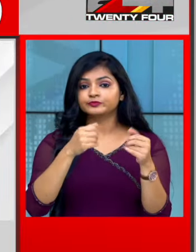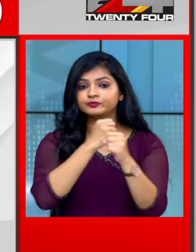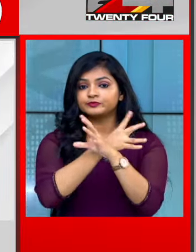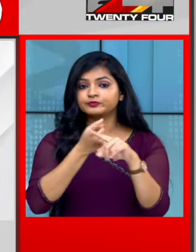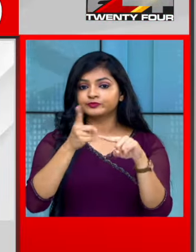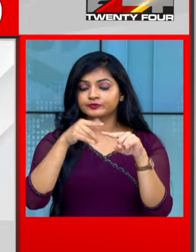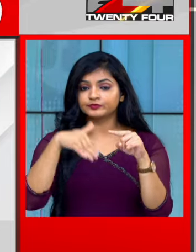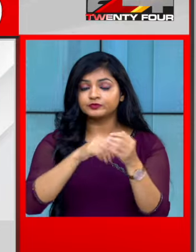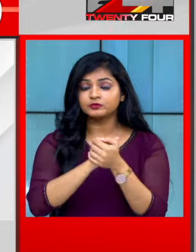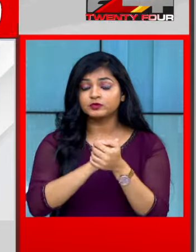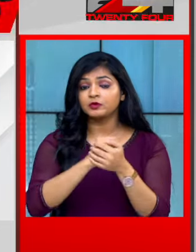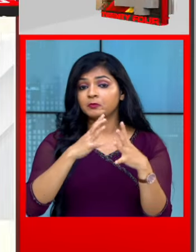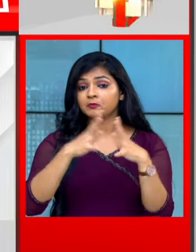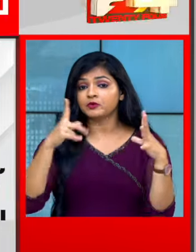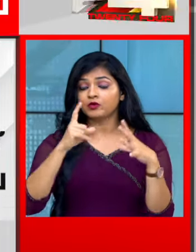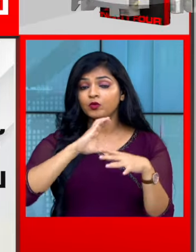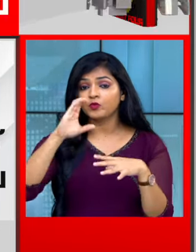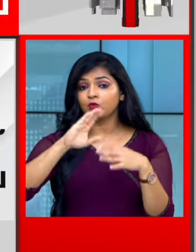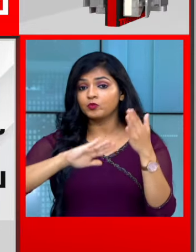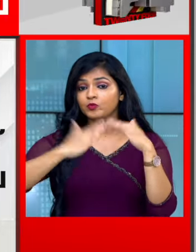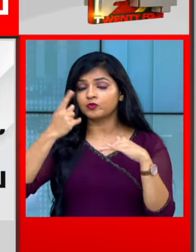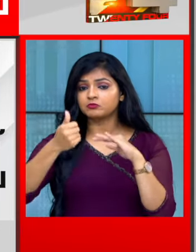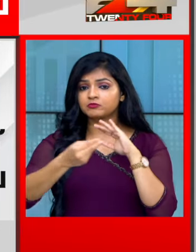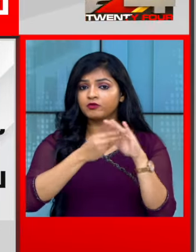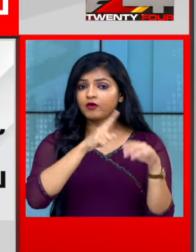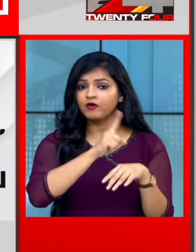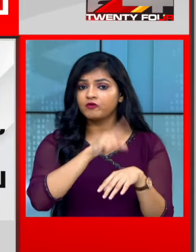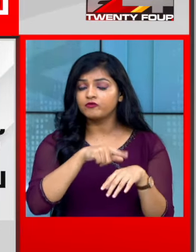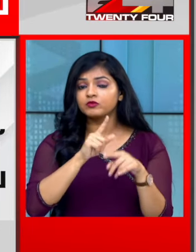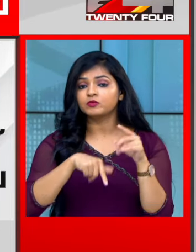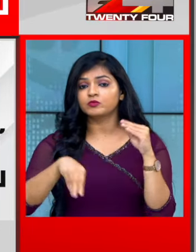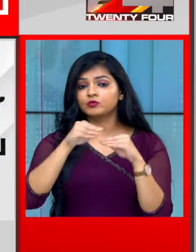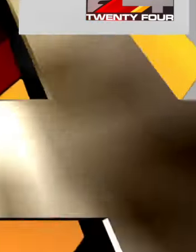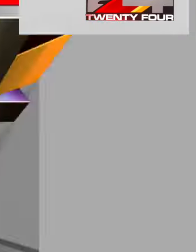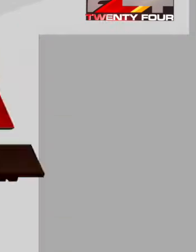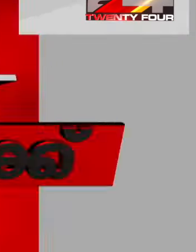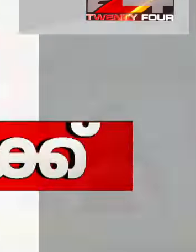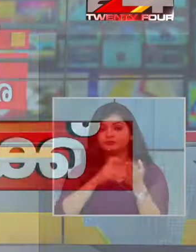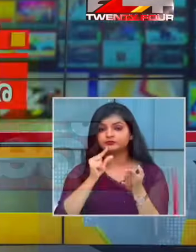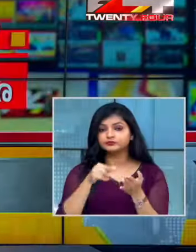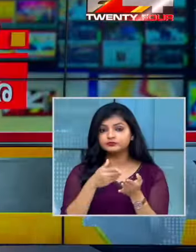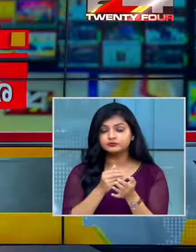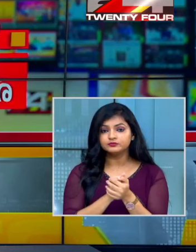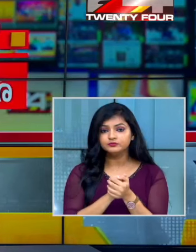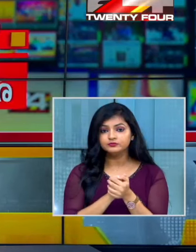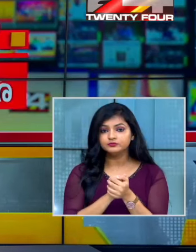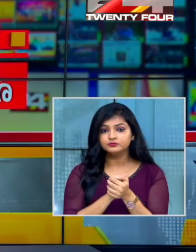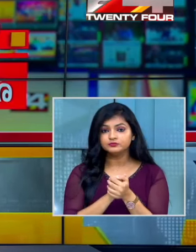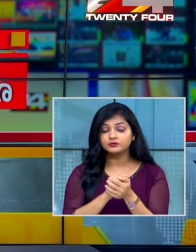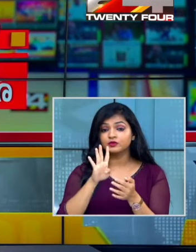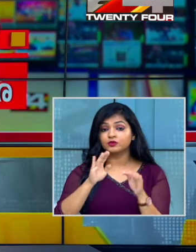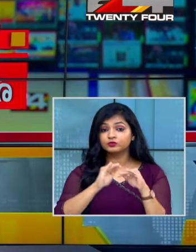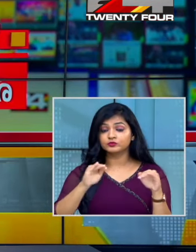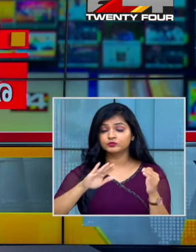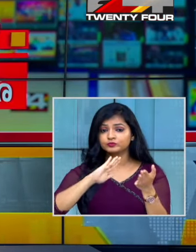വലിയൊരു രീതിയിലുള്ള ഒരു കോടികളുടെ അഴിമതി ഈ ഒരു പദ്ധതിക്ക് പിന്നിലുണ്ടെന്ന് രമേശ് ചെന്നിത്തല ആവർത്തിക്കുന്നു. മിഥില ബാലനാണ് വിവരങ്ങൾ നൽകിയത്.